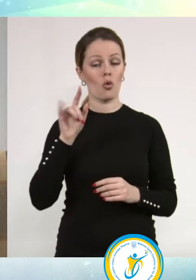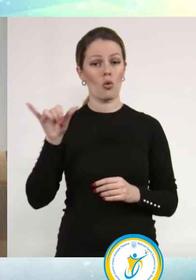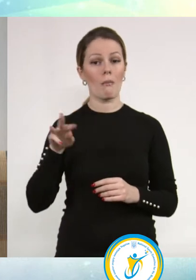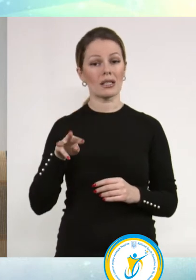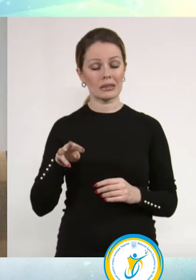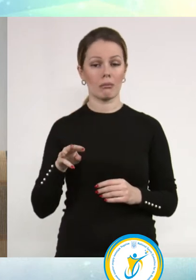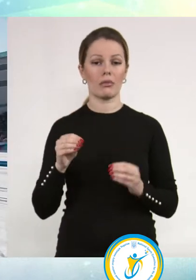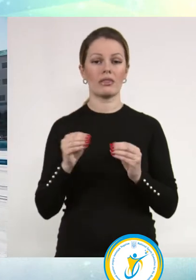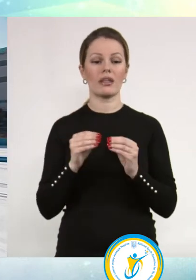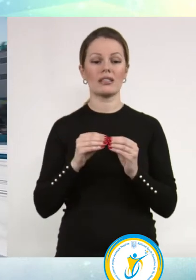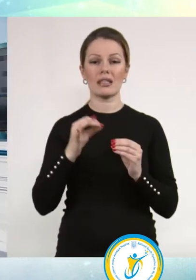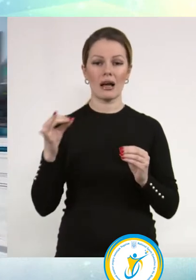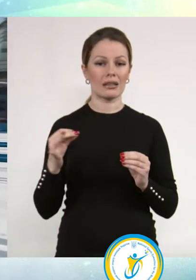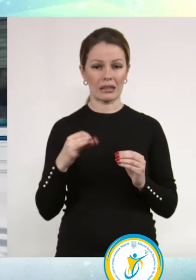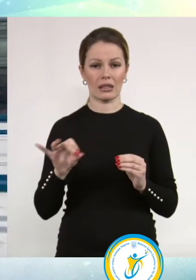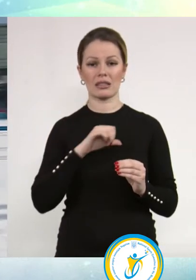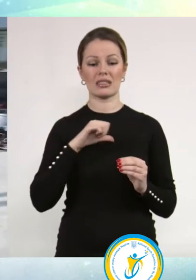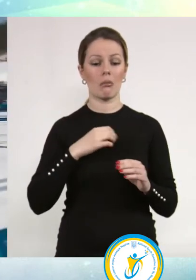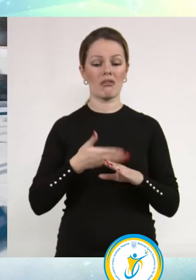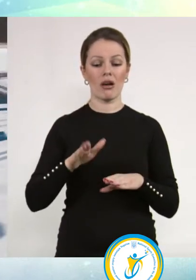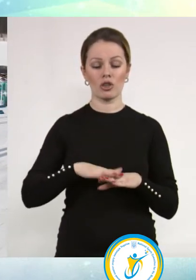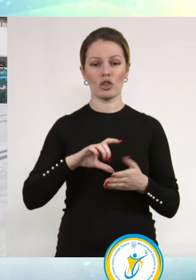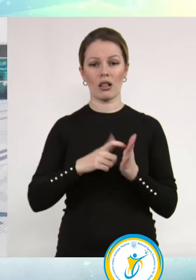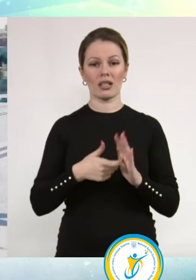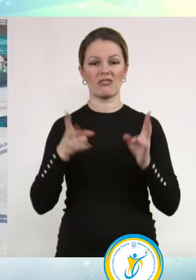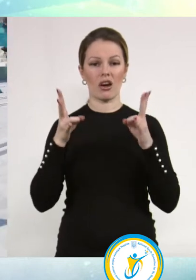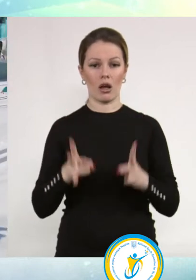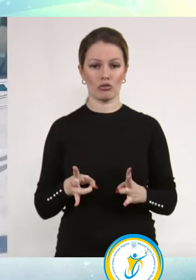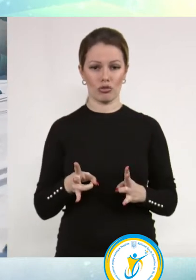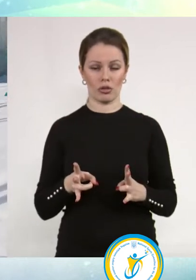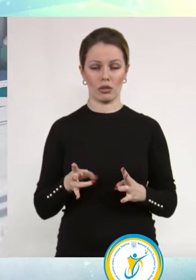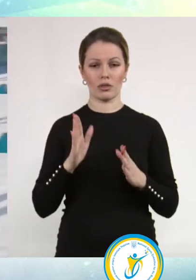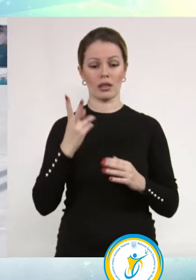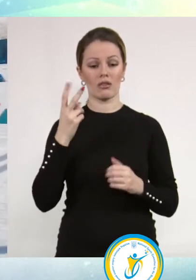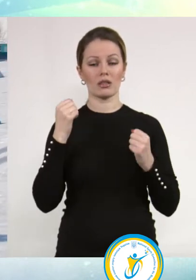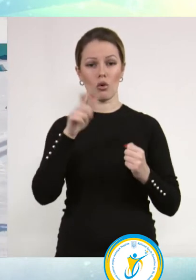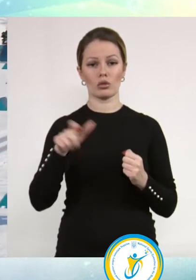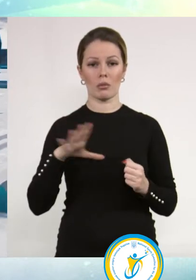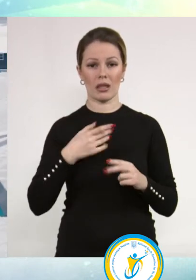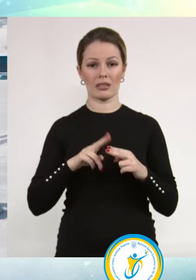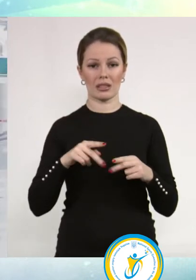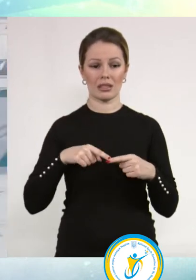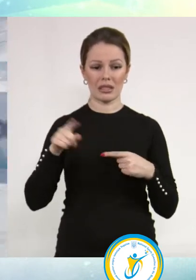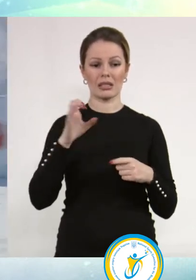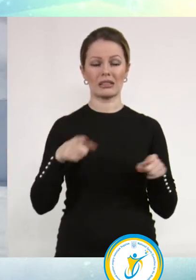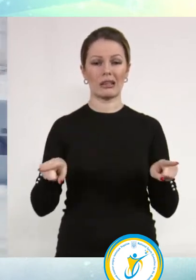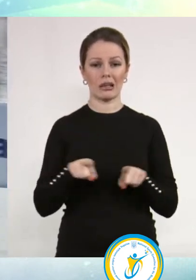Максима 10-й, найважчий клас враження. Ось лише 2 спортсмени були на цій дистанції з